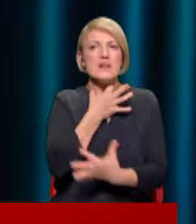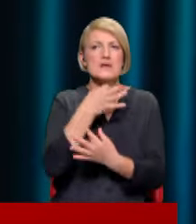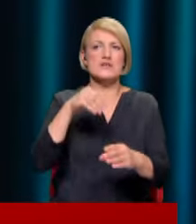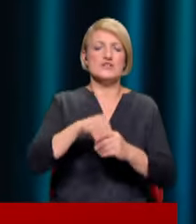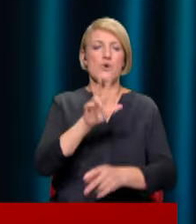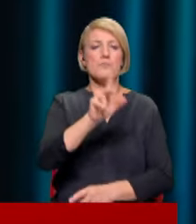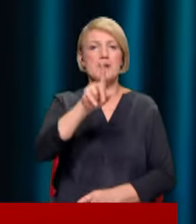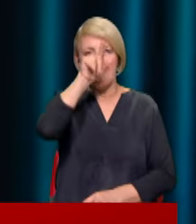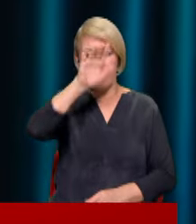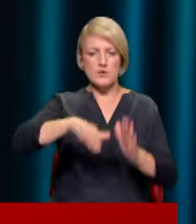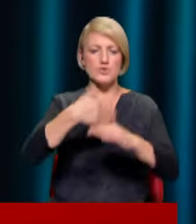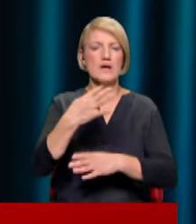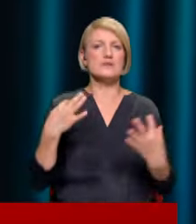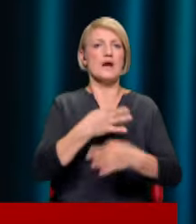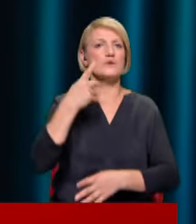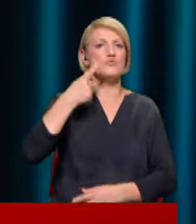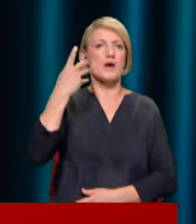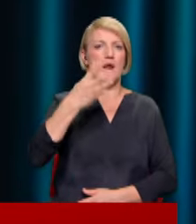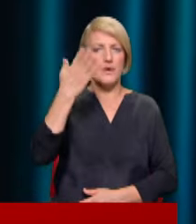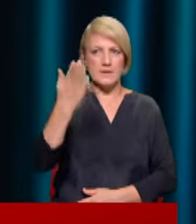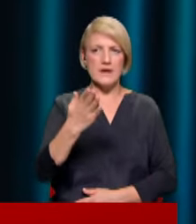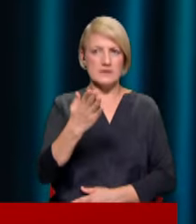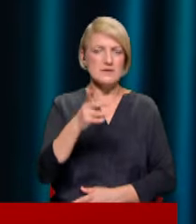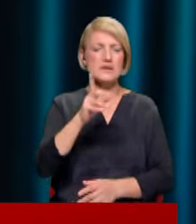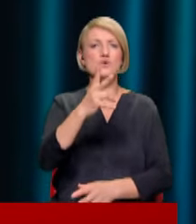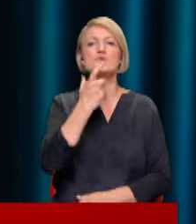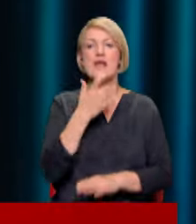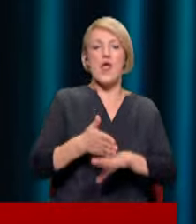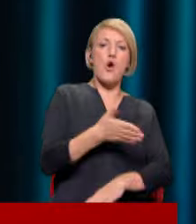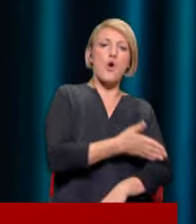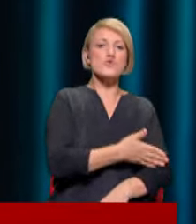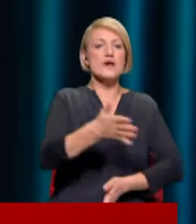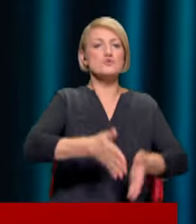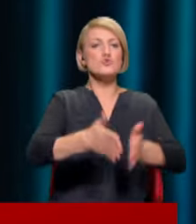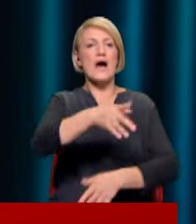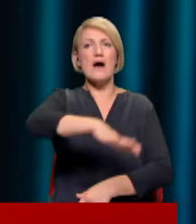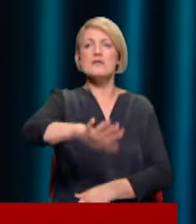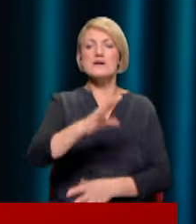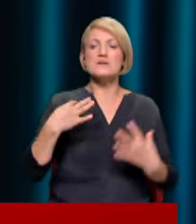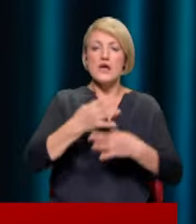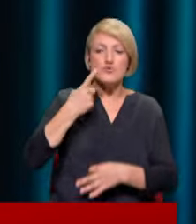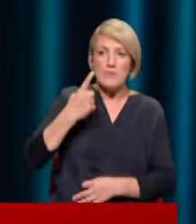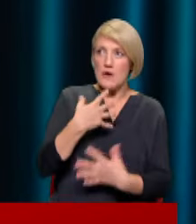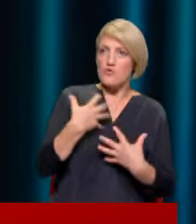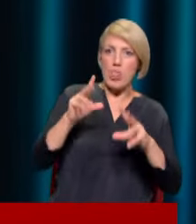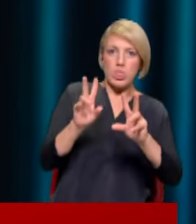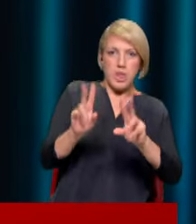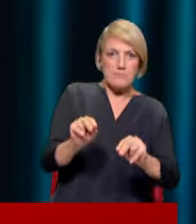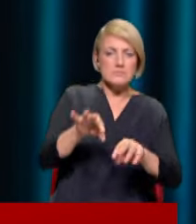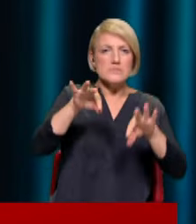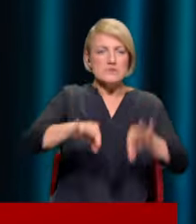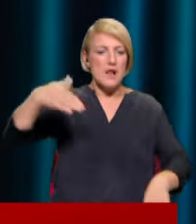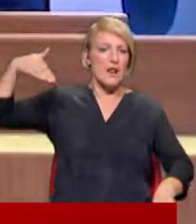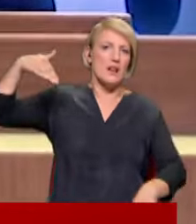31 Mart'tan sonra sayın Erdoğan'ın sosyolojisi eriyor 3 sene evvelki sokağın Sayın cumhurbaşkanımıza olan güveni dikine